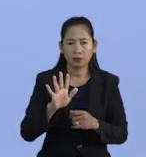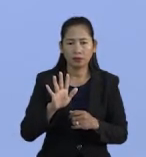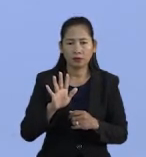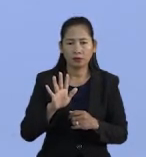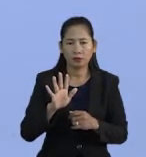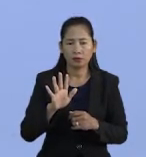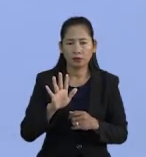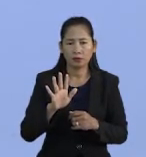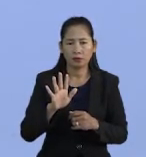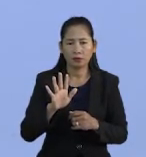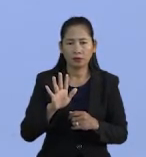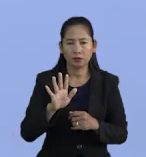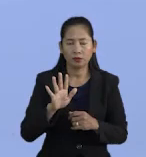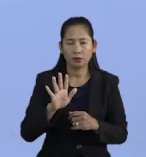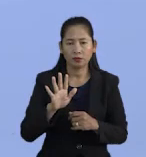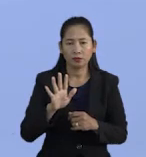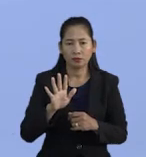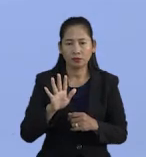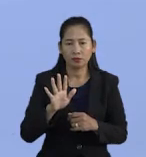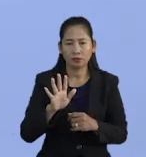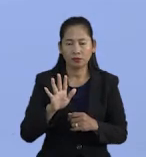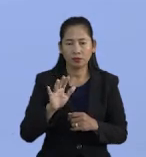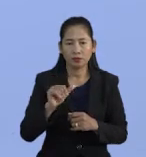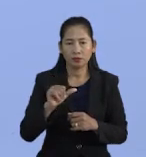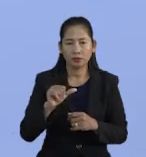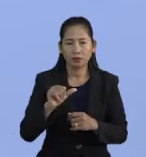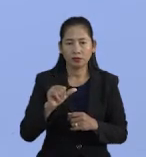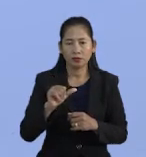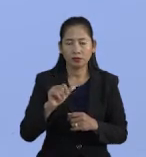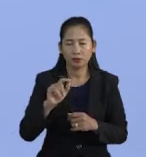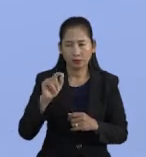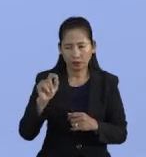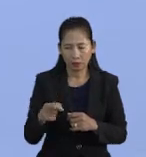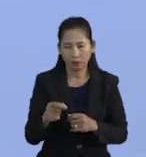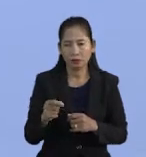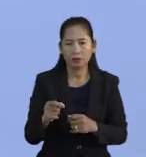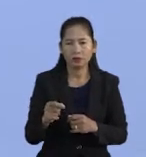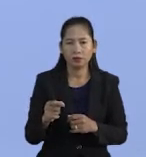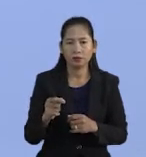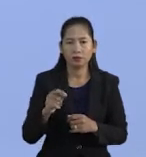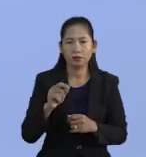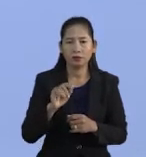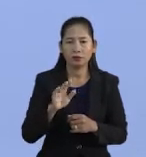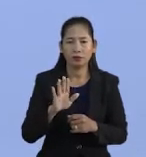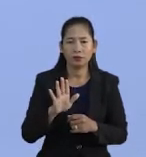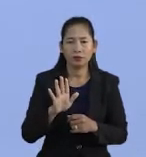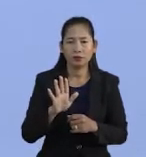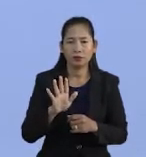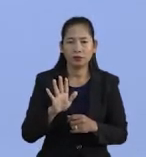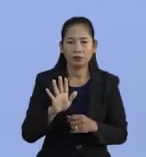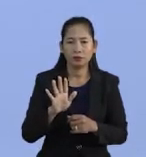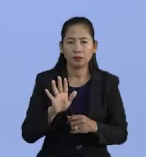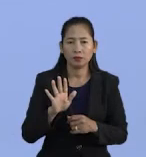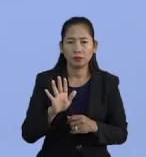nơi nóng phía phía ấy con phía rồi này nãy tu sở phía chẳng dương từ sẽ lấy